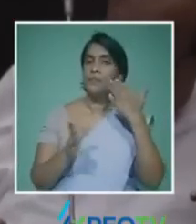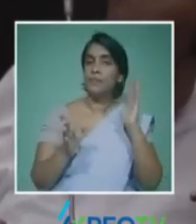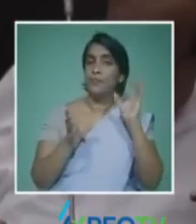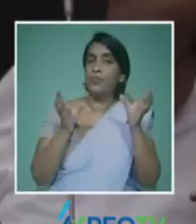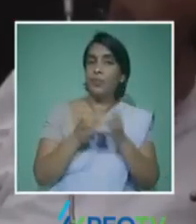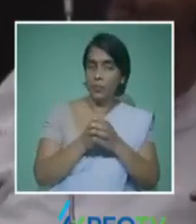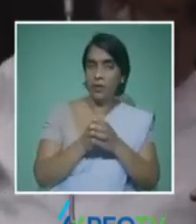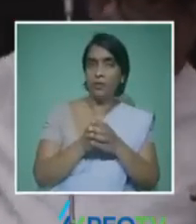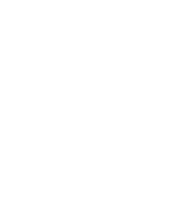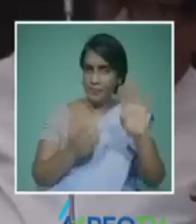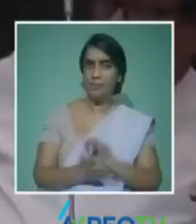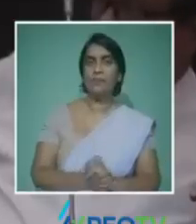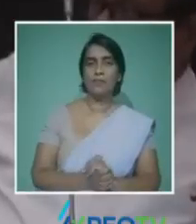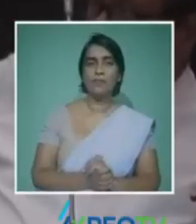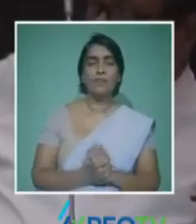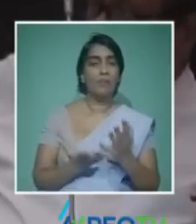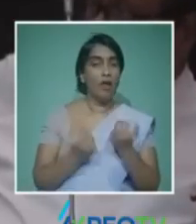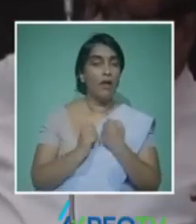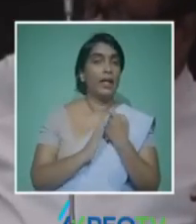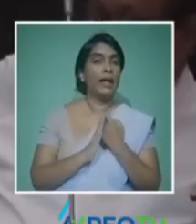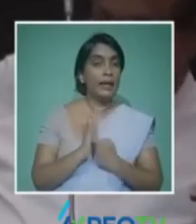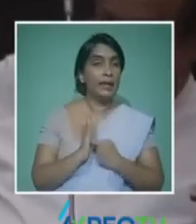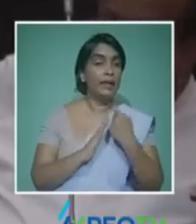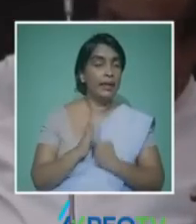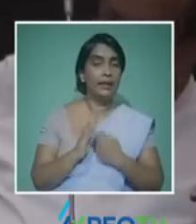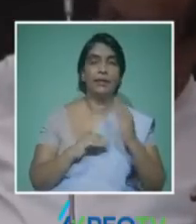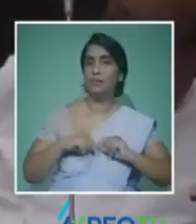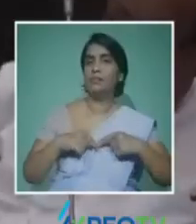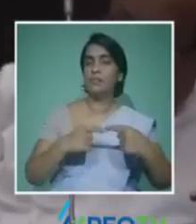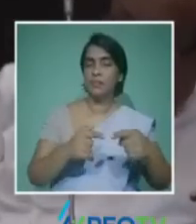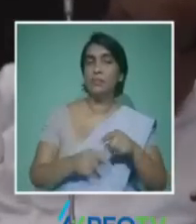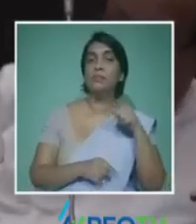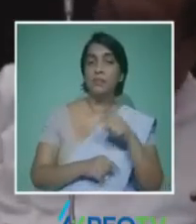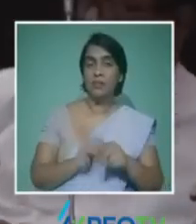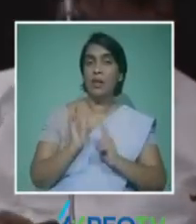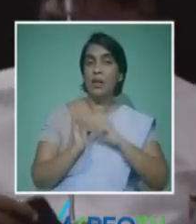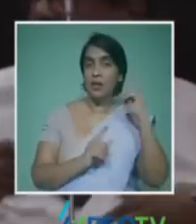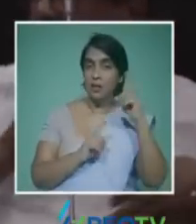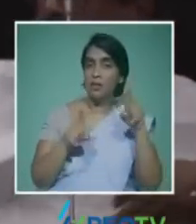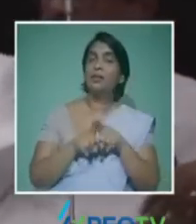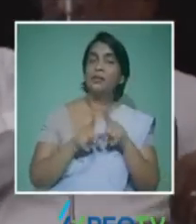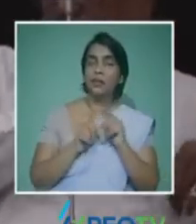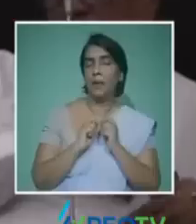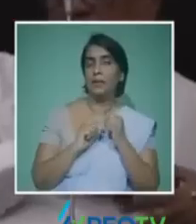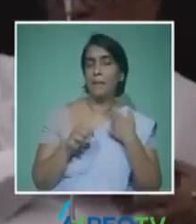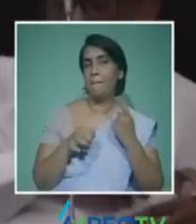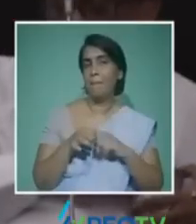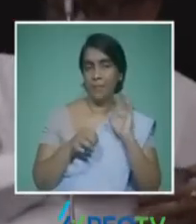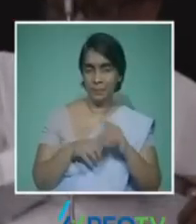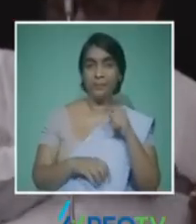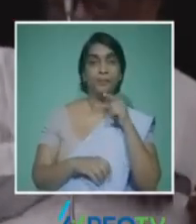කණ්ඩායමක් අපි පිටත් කළා. අවශ්‍ය නීතිමය පියවර ගැනීම සඳහා මේක ජාතික වශයෙන් බලපාන ප්‍රශ්නයක්.